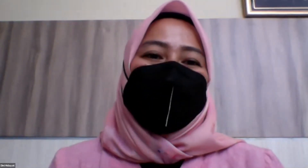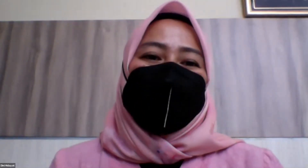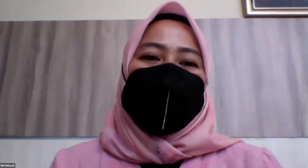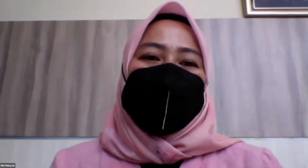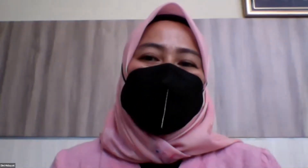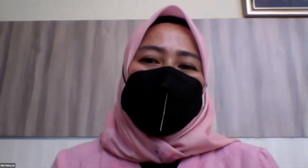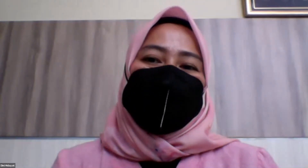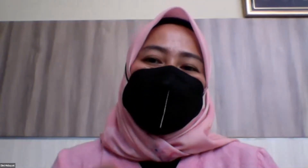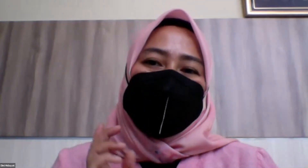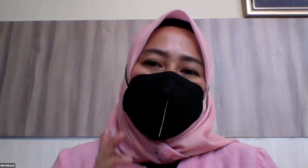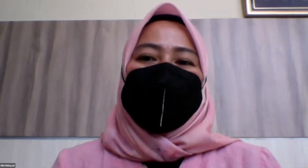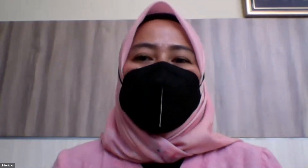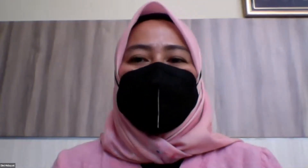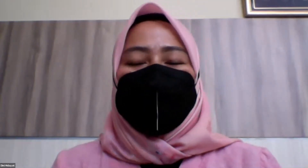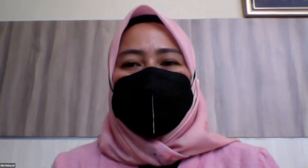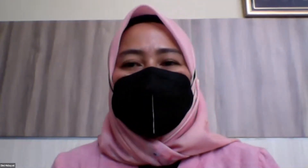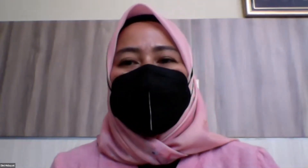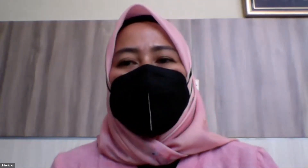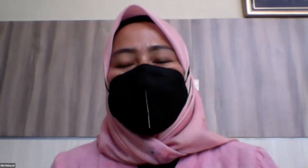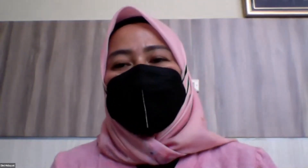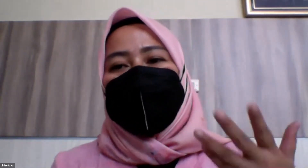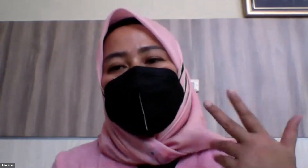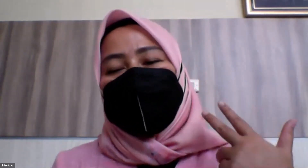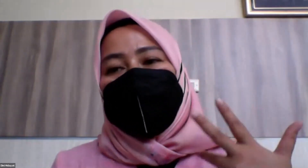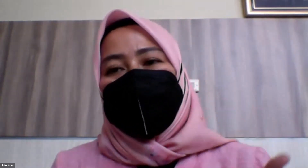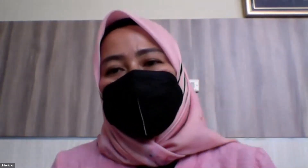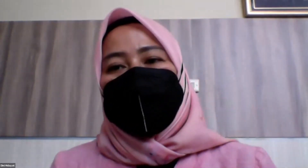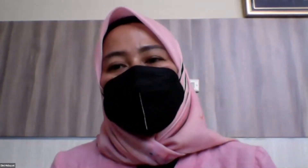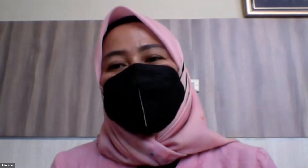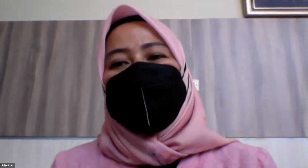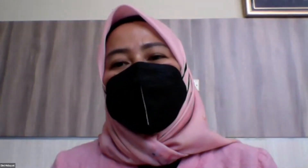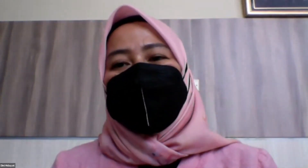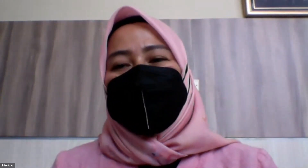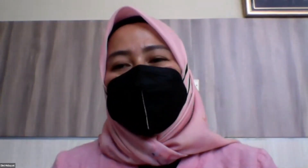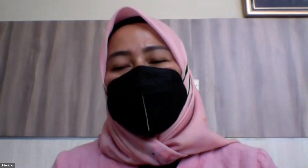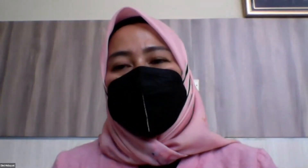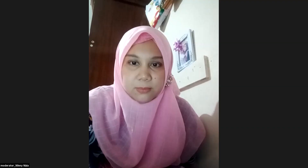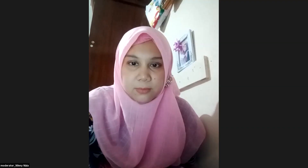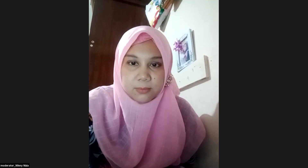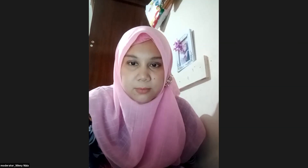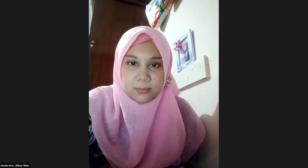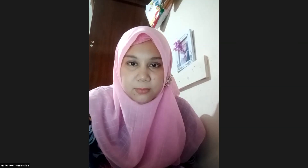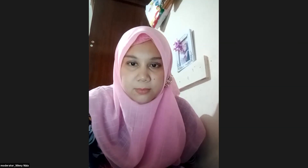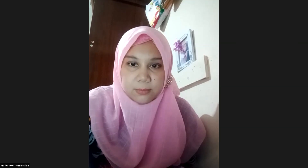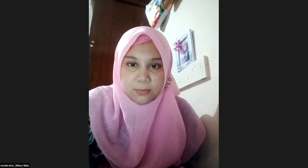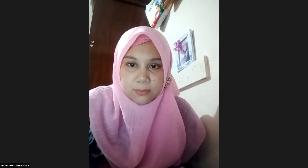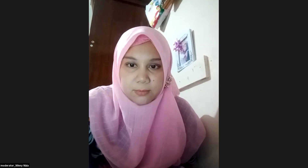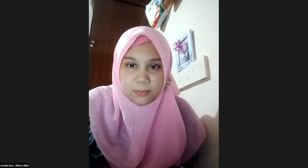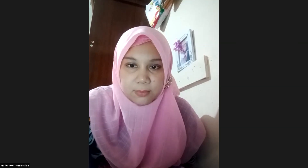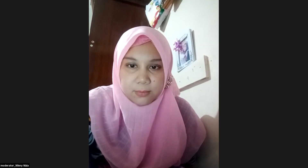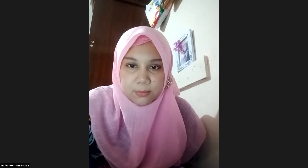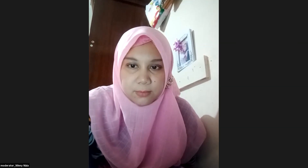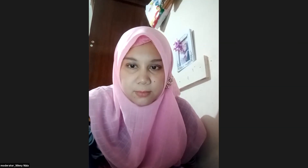Ya, petugas bidannya harus menggunakan APD level 3, mungkin nanti ada perinanya juga, perawat bayinya sama